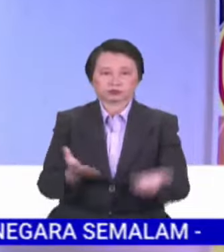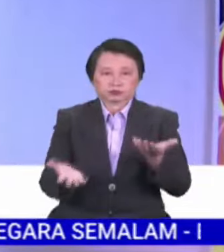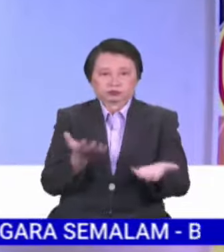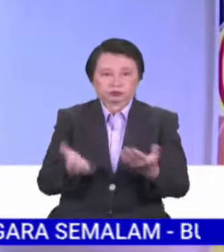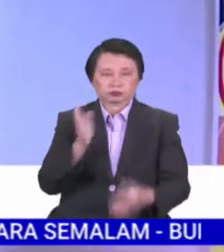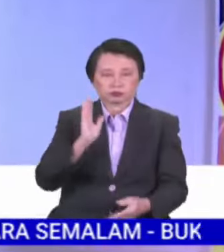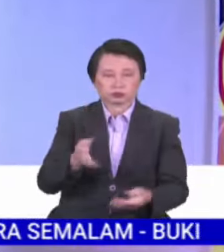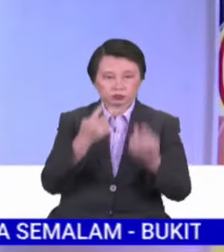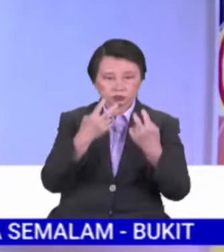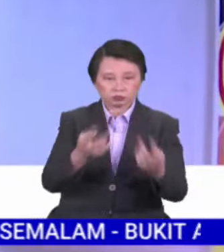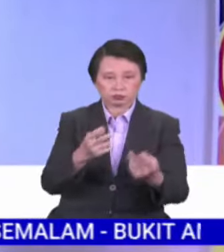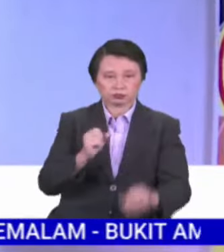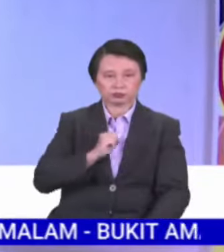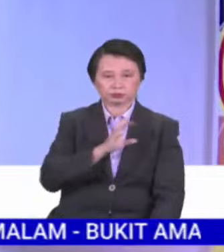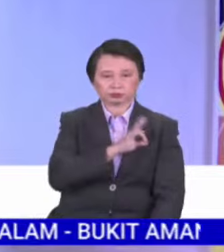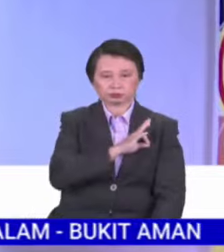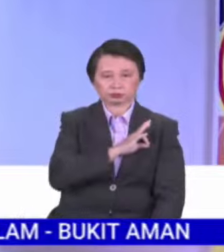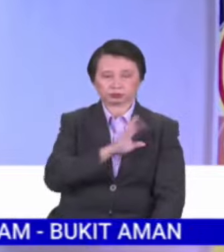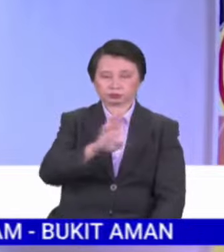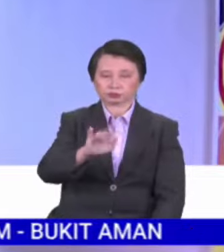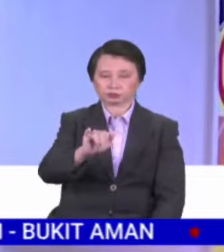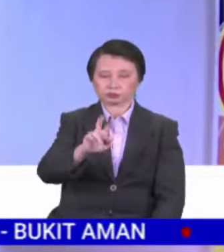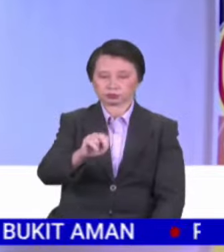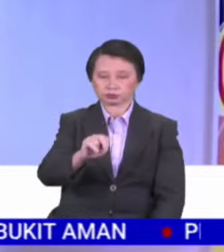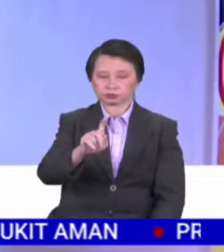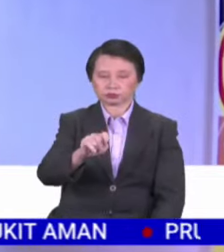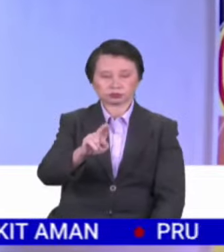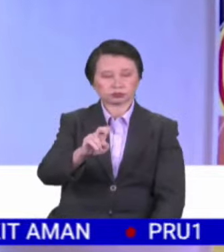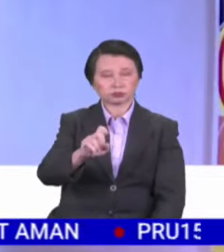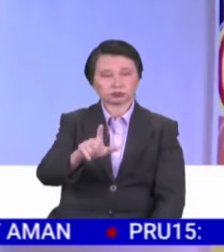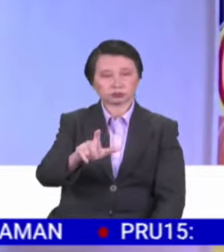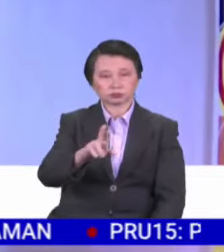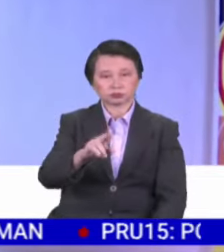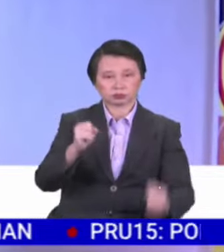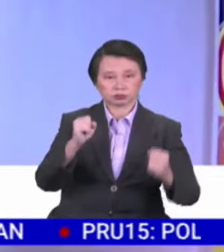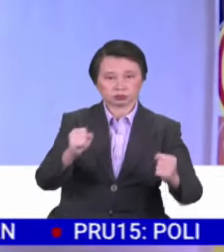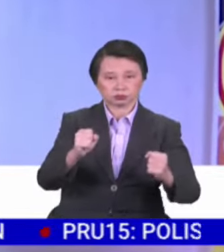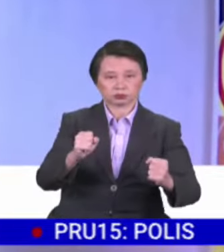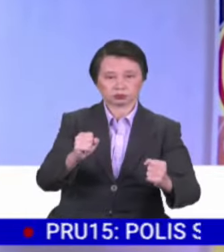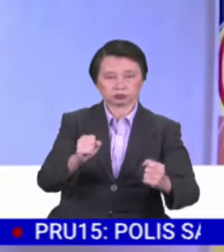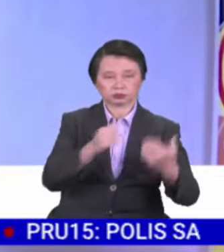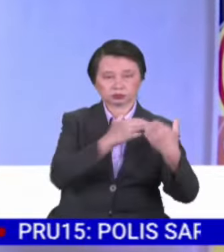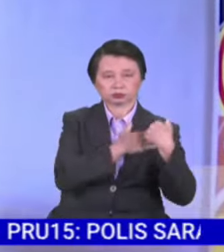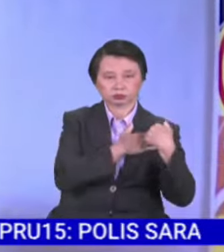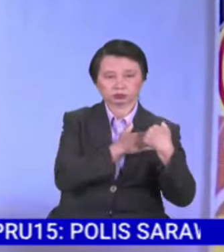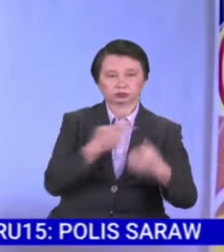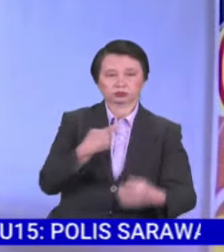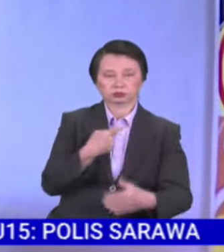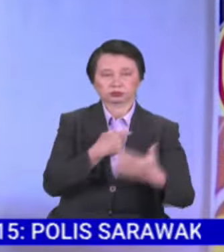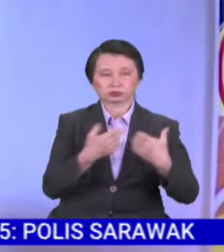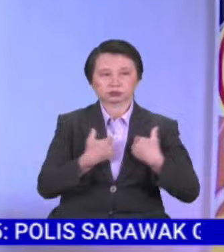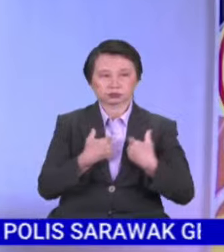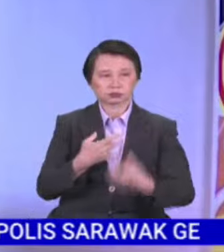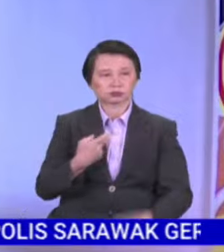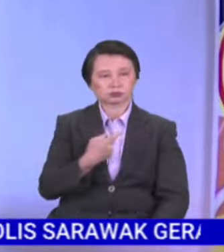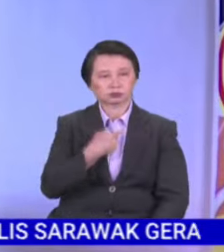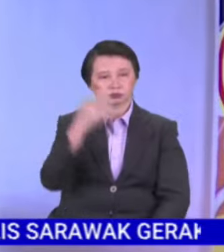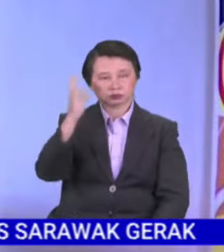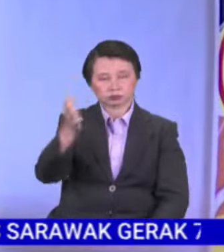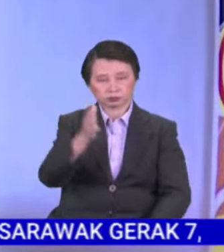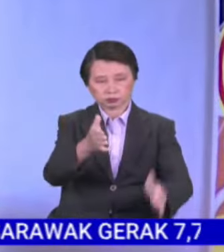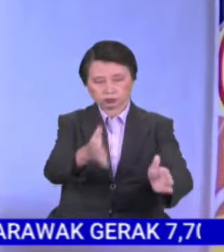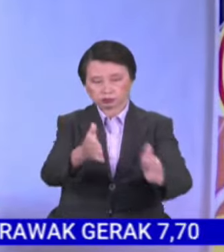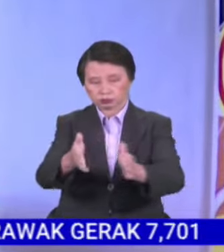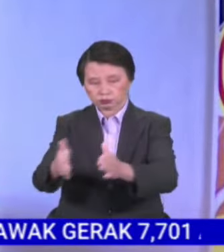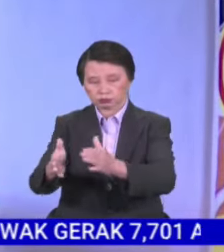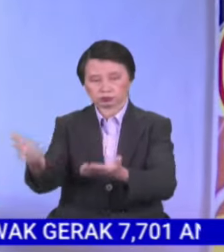penambahan kakitangan di Bintulu, mungkin dari segi pengukuhan pengstrukturan perjawatan yang kita ada. Kita akan aturkan